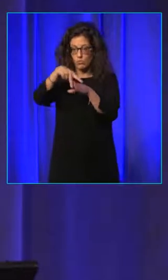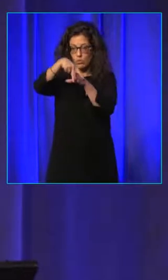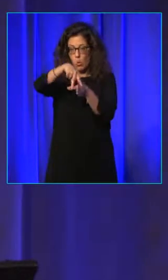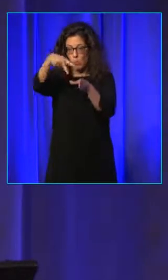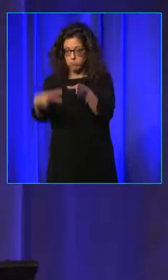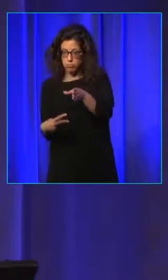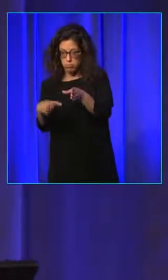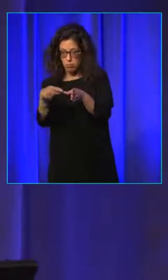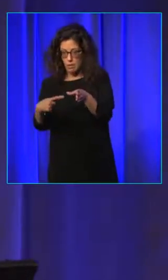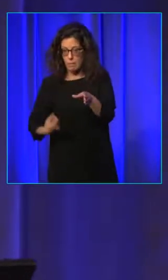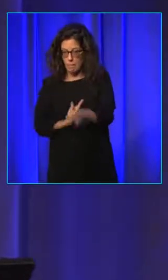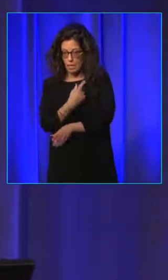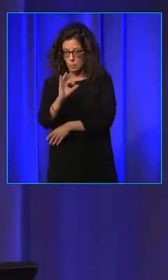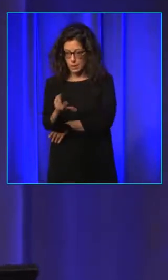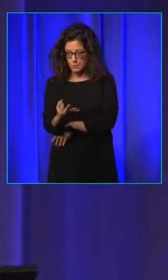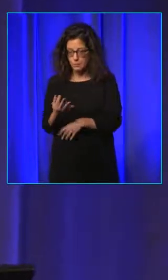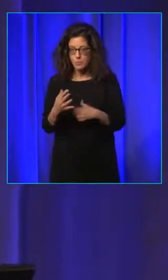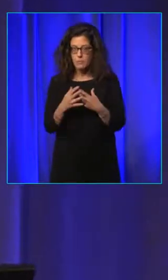cheval.